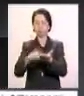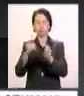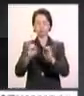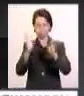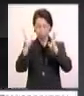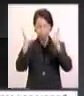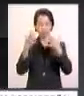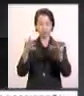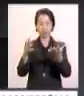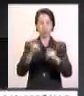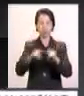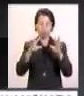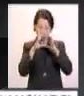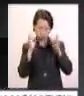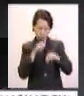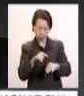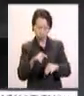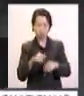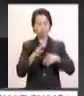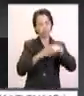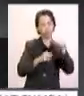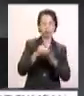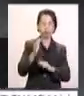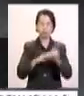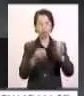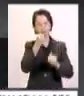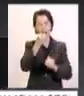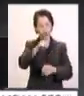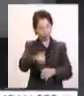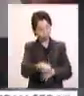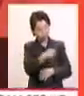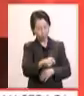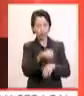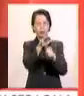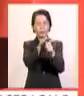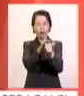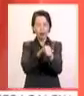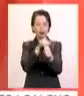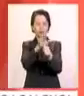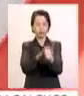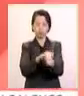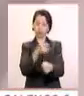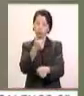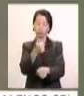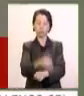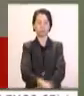Kucing ini juga dilihat selesa makan bersuap. Manja.